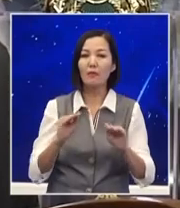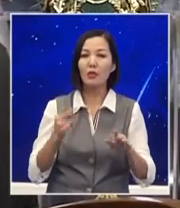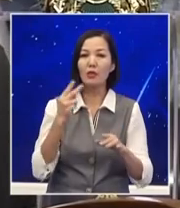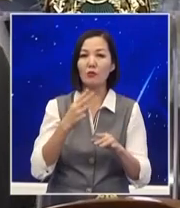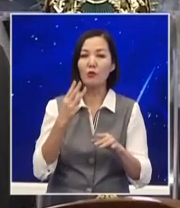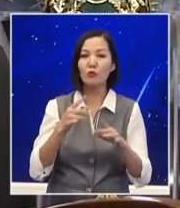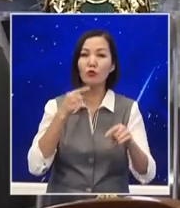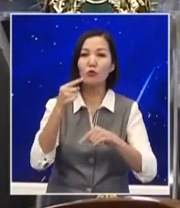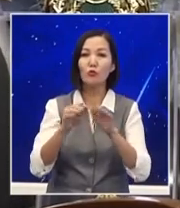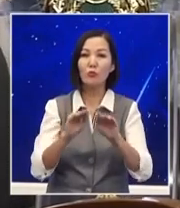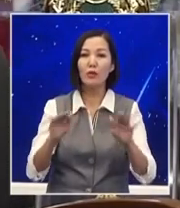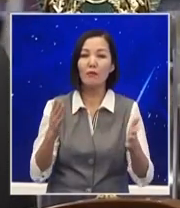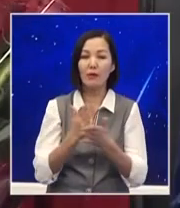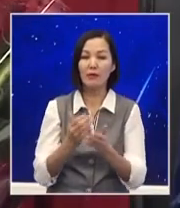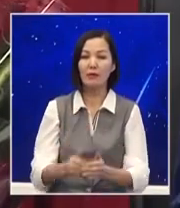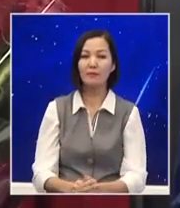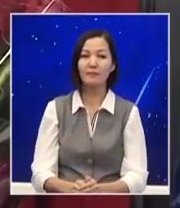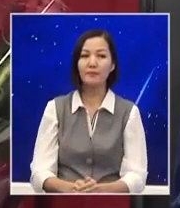отыр. Өмірлері көпке үлгі.